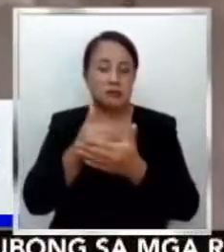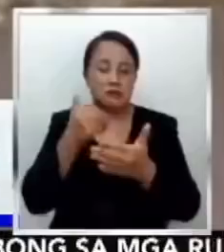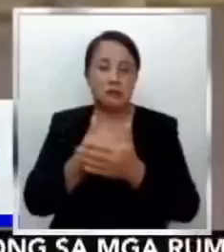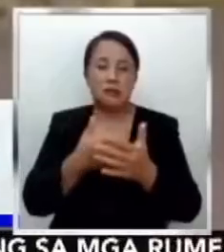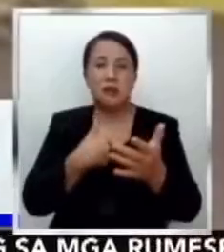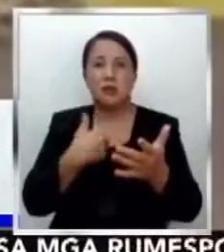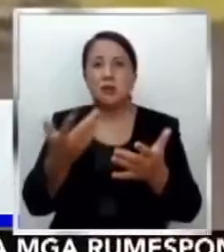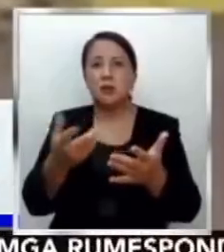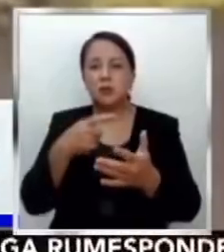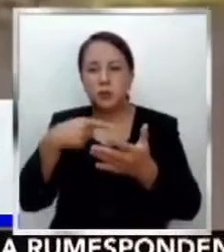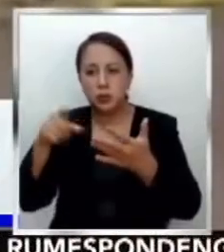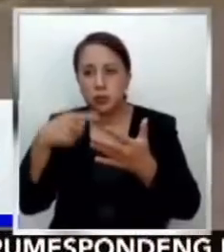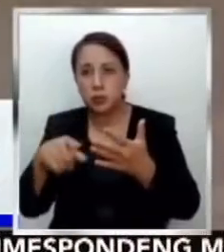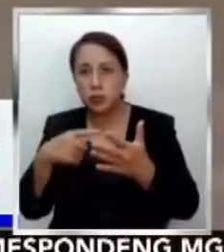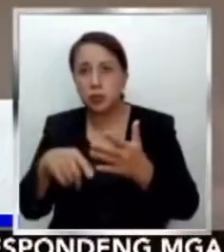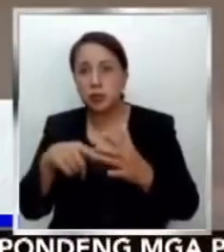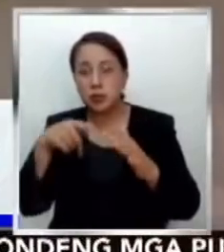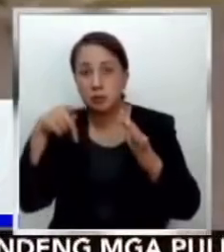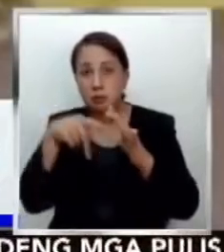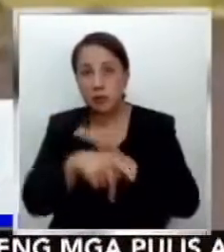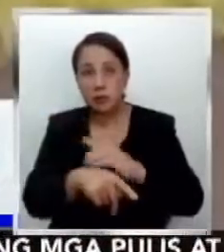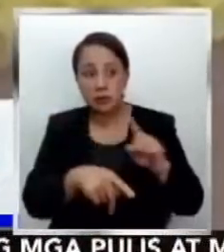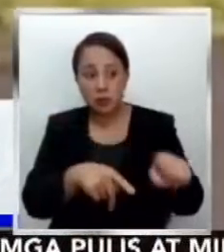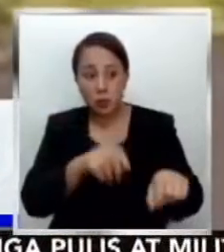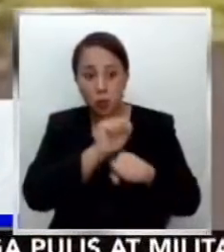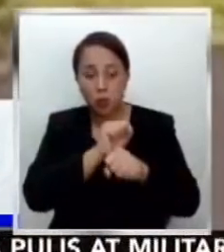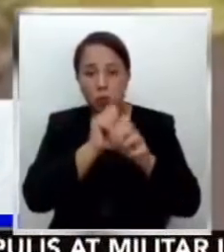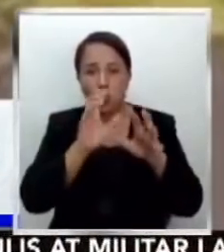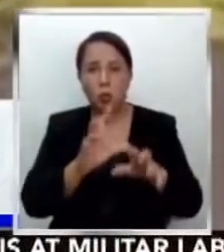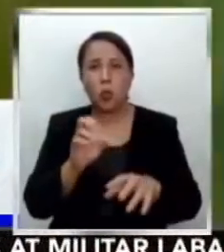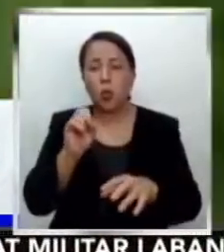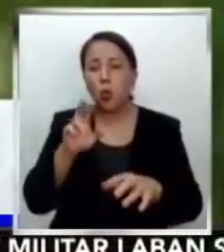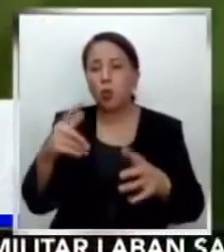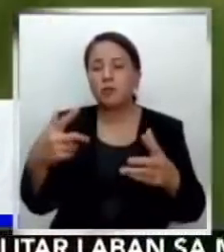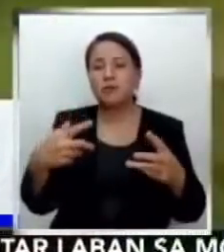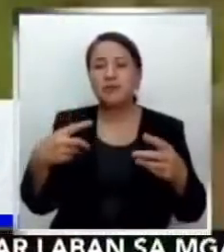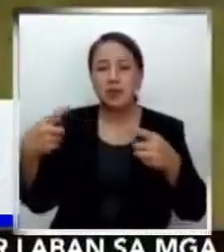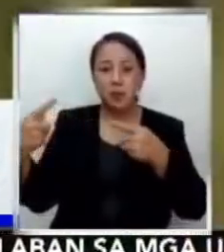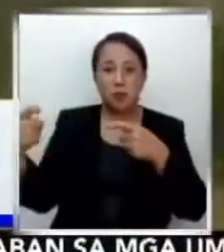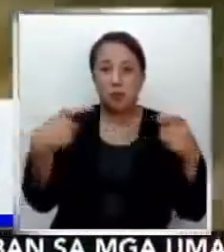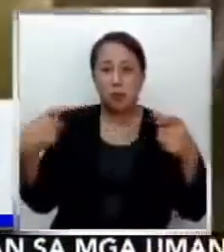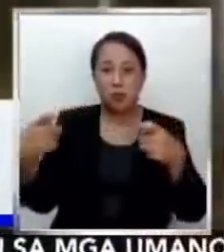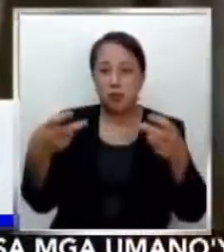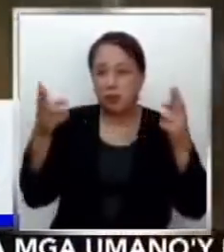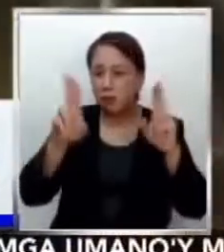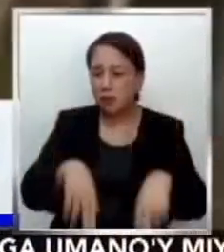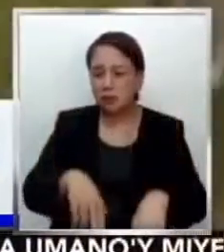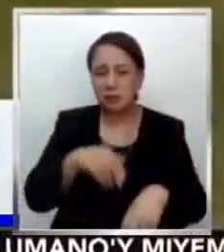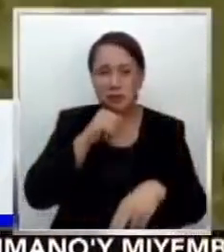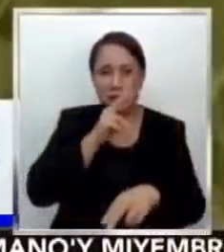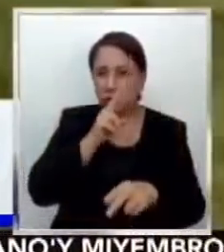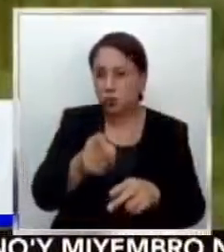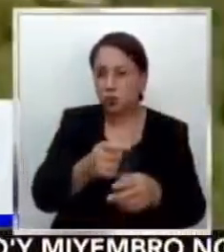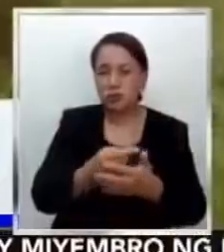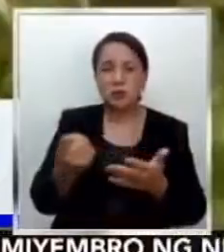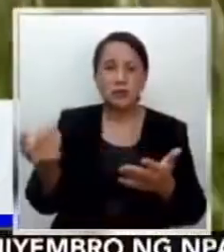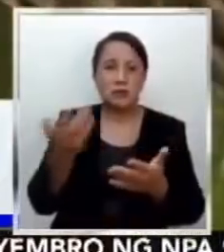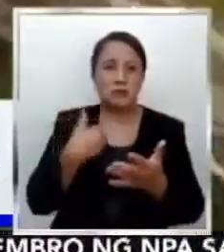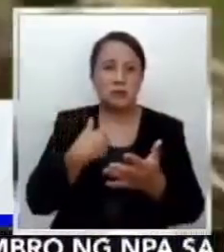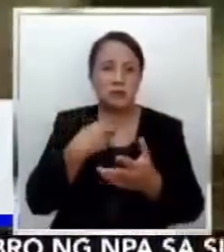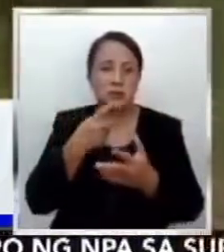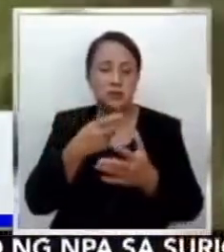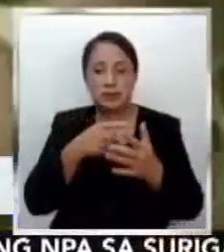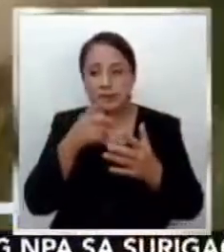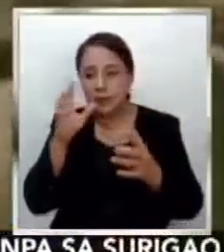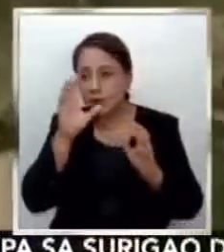pinatay ng mga nanunog ng mga sasakyan ng trabahador o kung nadamay siya sa crossfire. Tuloy naman ang hot pursuit operation laban sa mga tumakas na umano'y mga